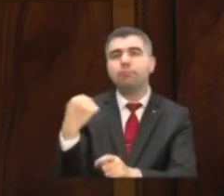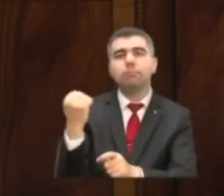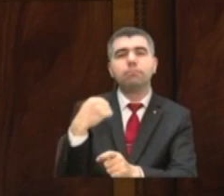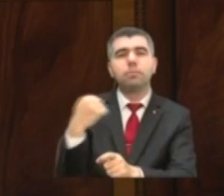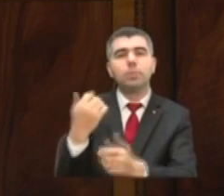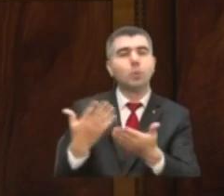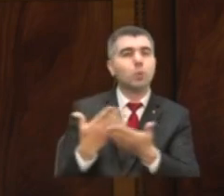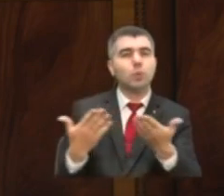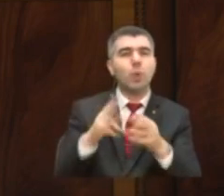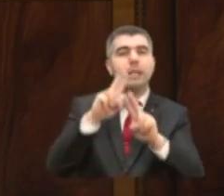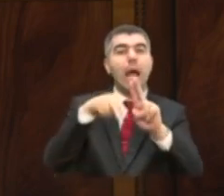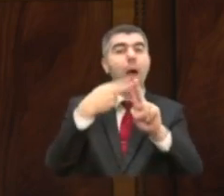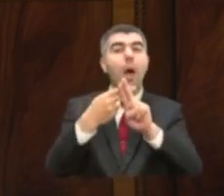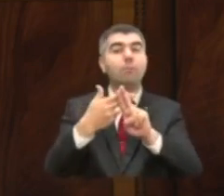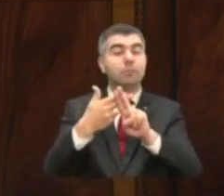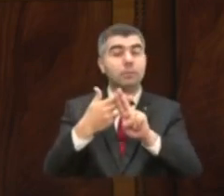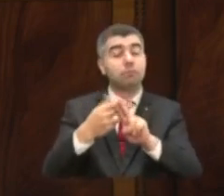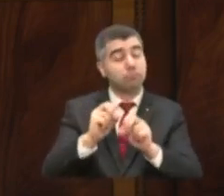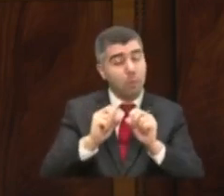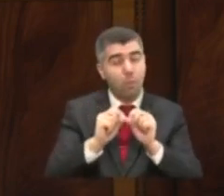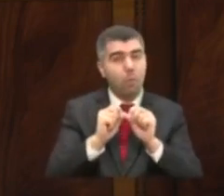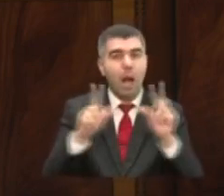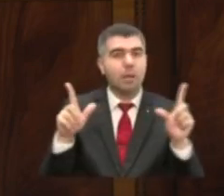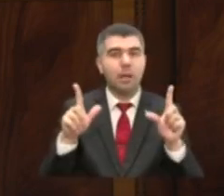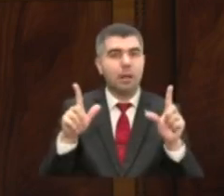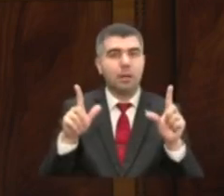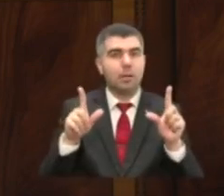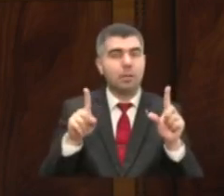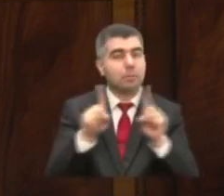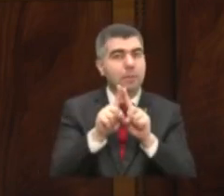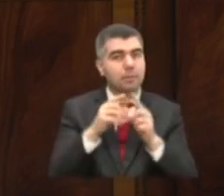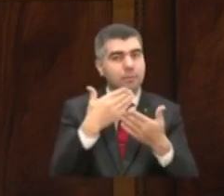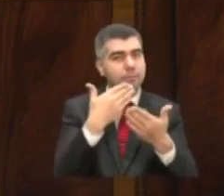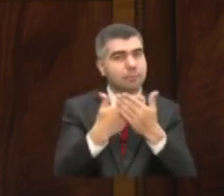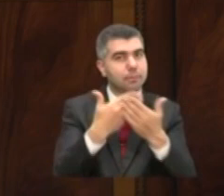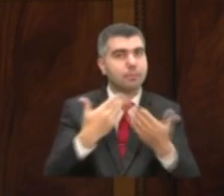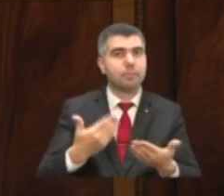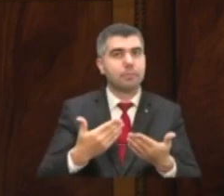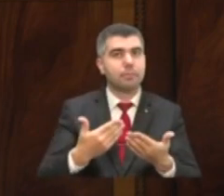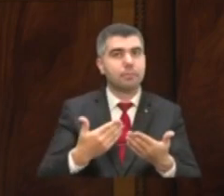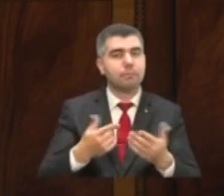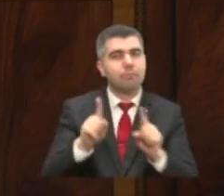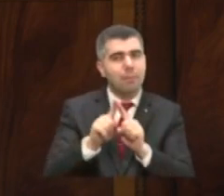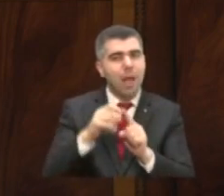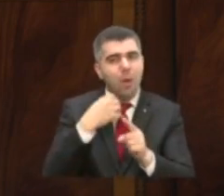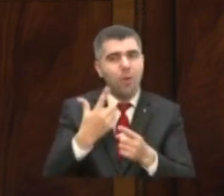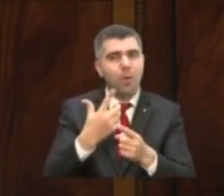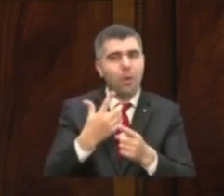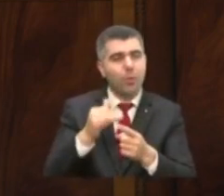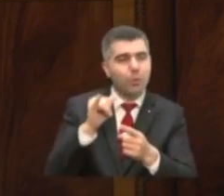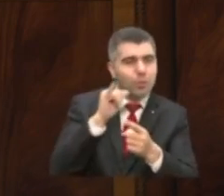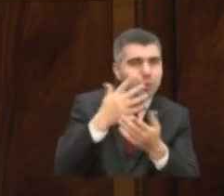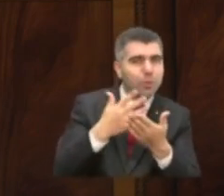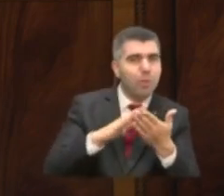عليها، وخصنا بكل صراحه نهضروا مع المغاربه بصراحه، لانه الا بدينا كنزوقوا غادي